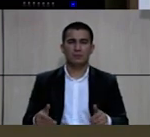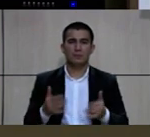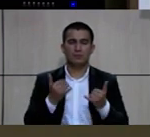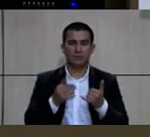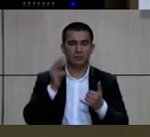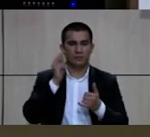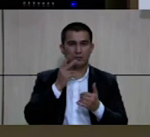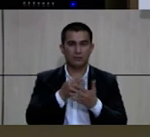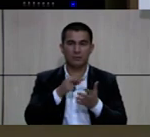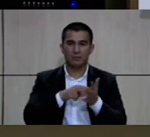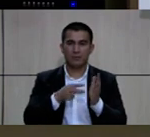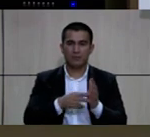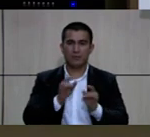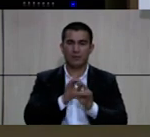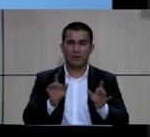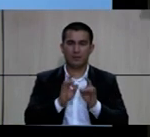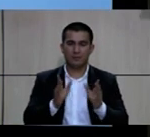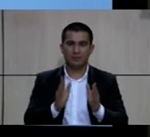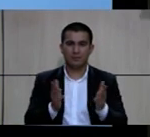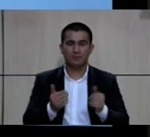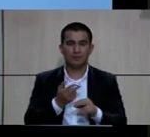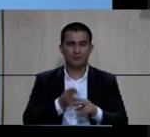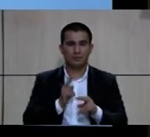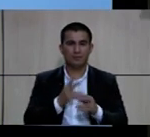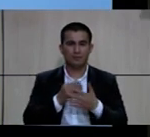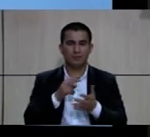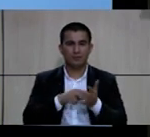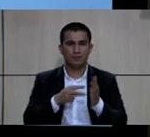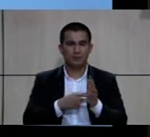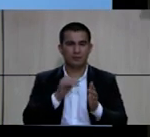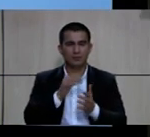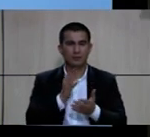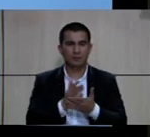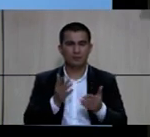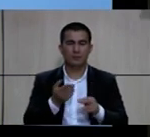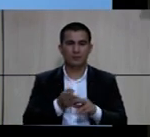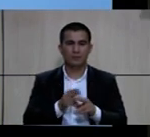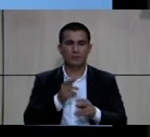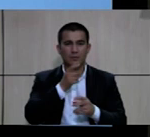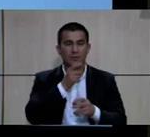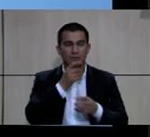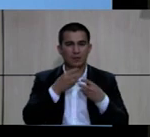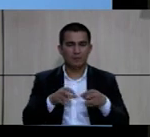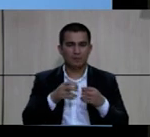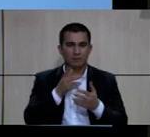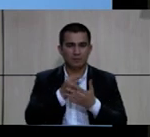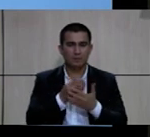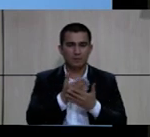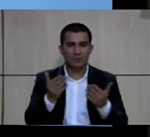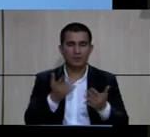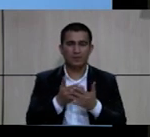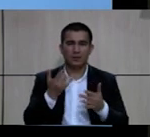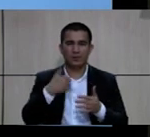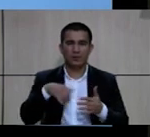Darsimiz rejasi bilan tanishib olamiz. Demak, darsimizning rejasi tuxum qo'yuvchilar,